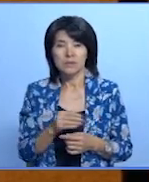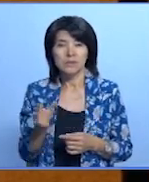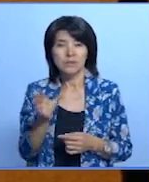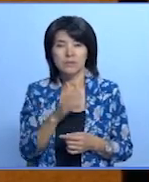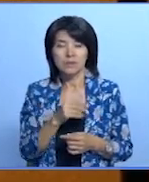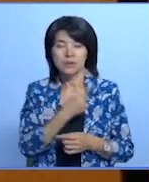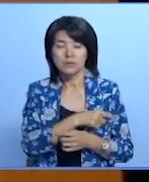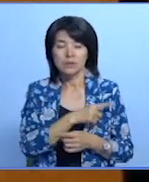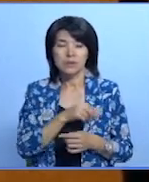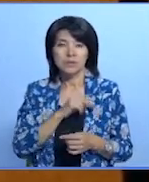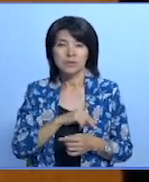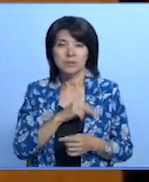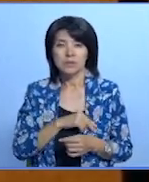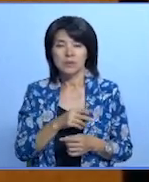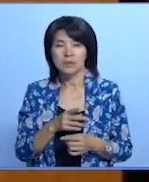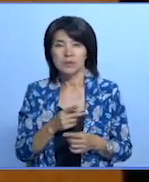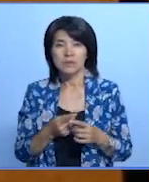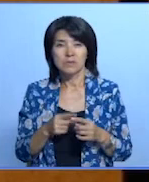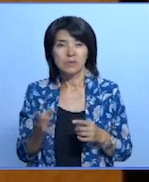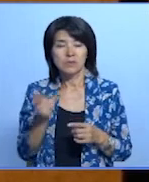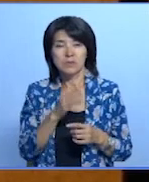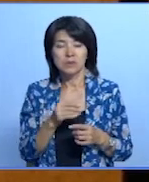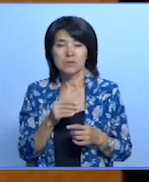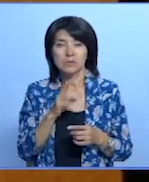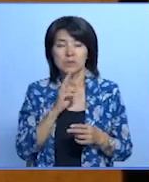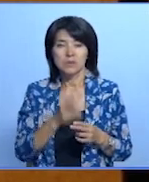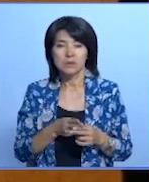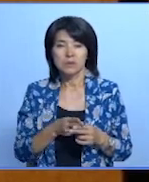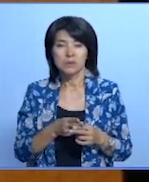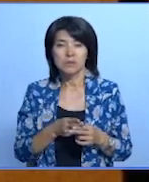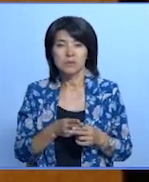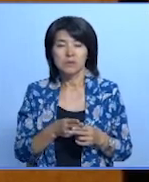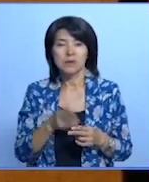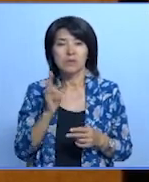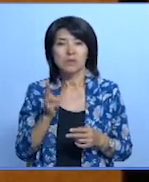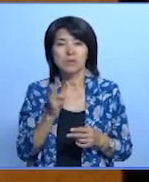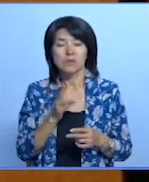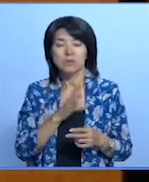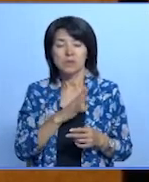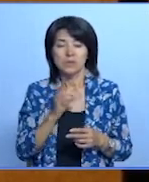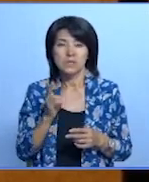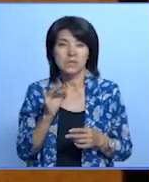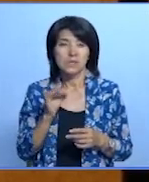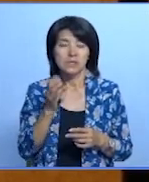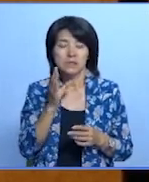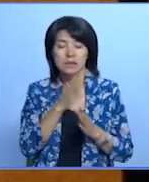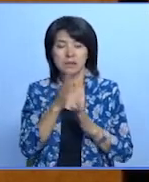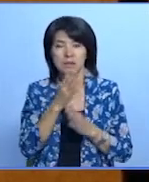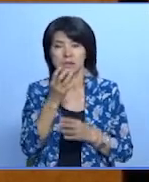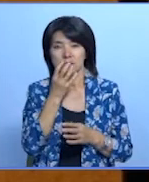Всем медицинским работникам, медсестрам, санитаркам, тем, кто подавал кислород,